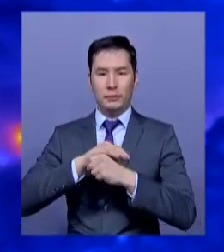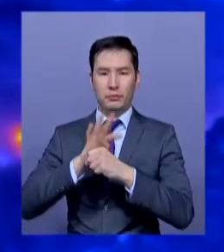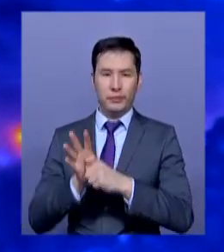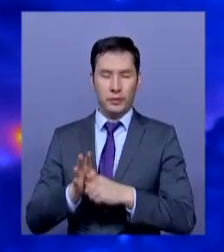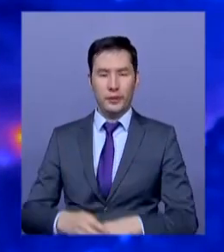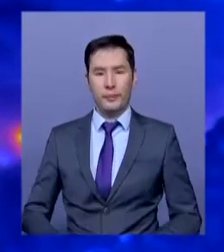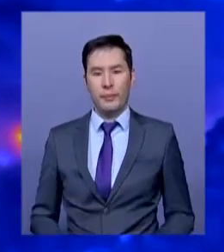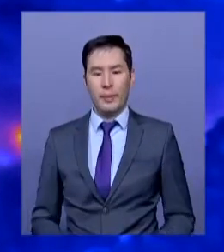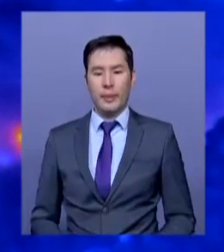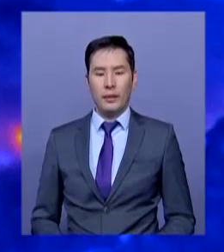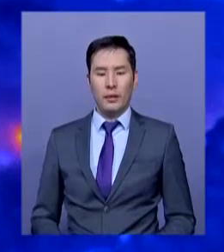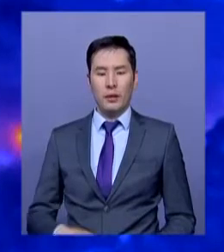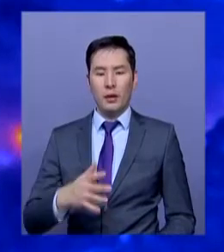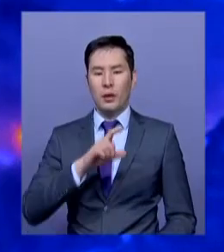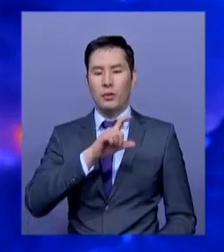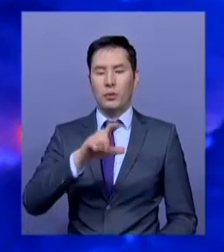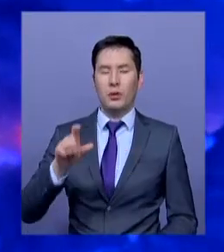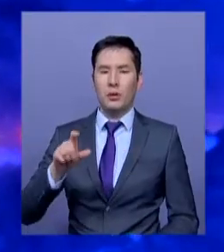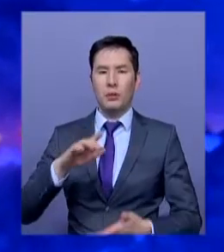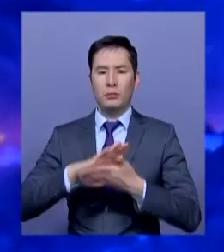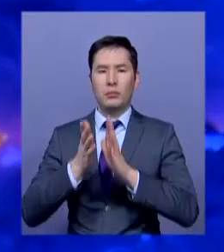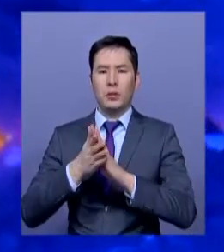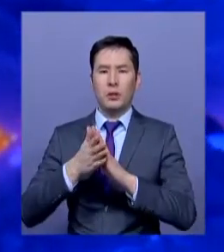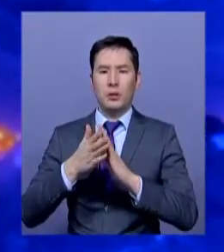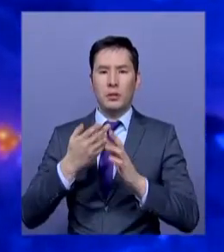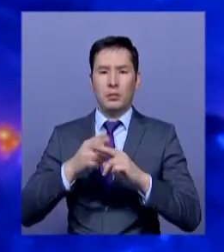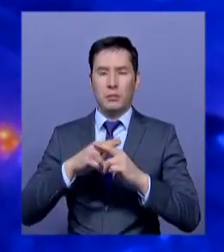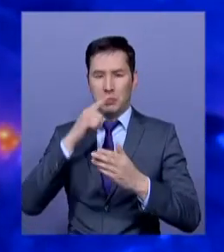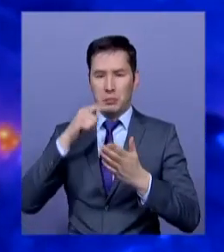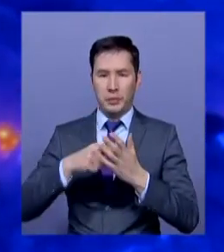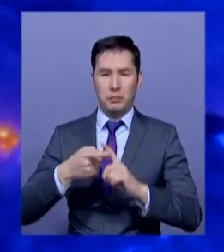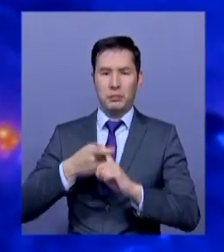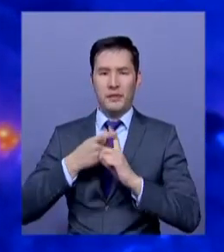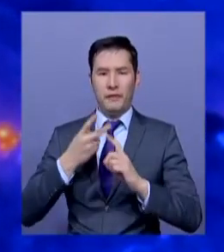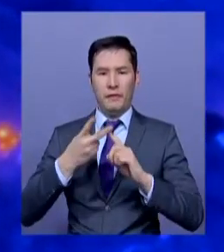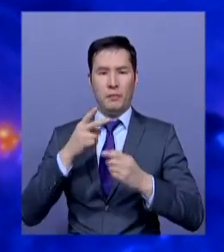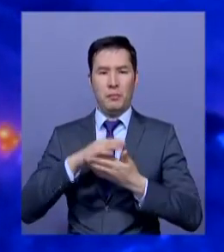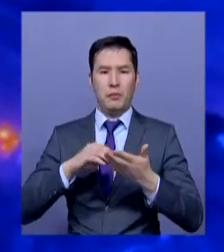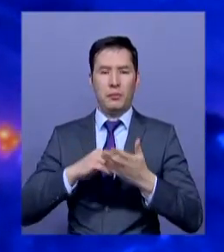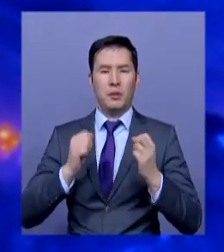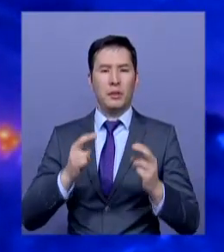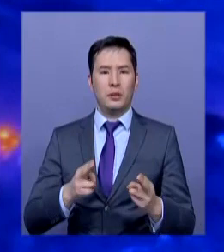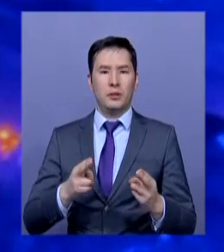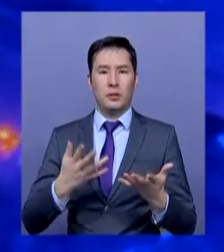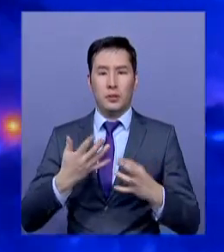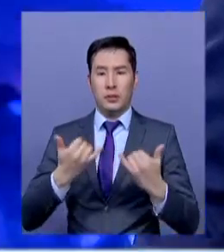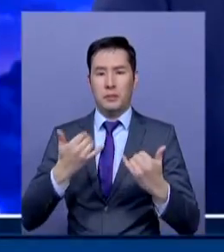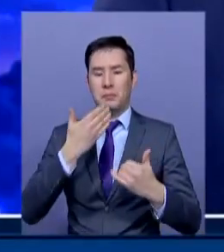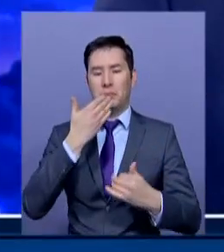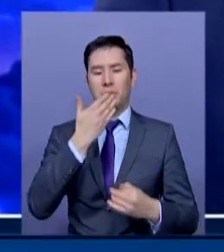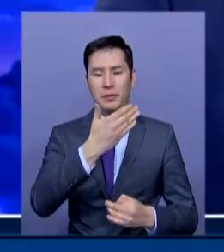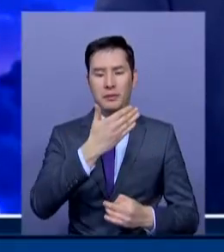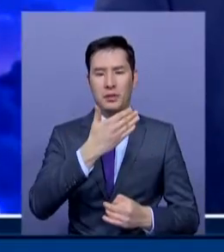басқармасы мәлімдеді. Адамдар қандай жағдайда коронавирусқа екінші рет шалдығады? Дәл қазір тікелей байланыста пульмонолог,